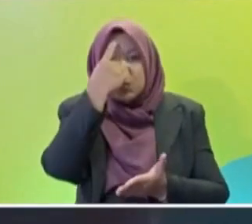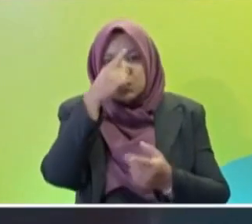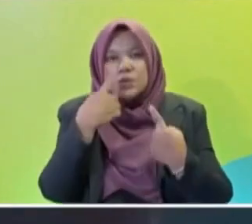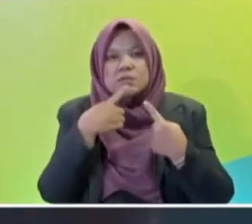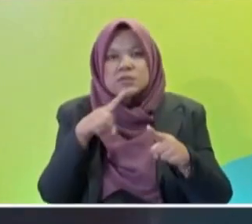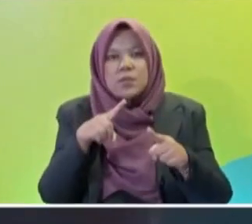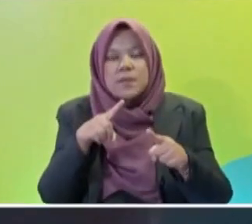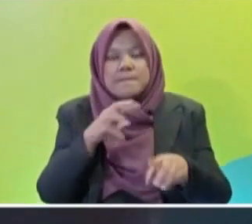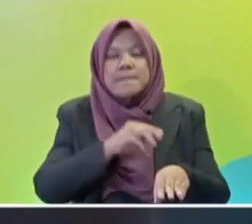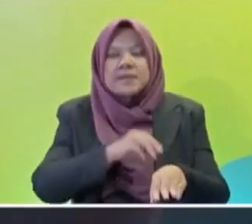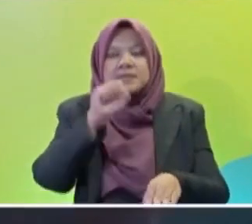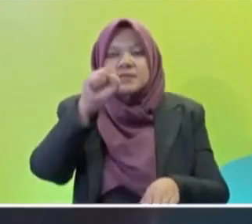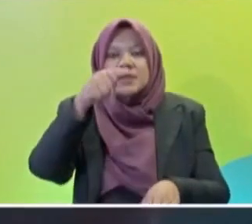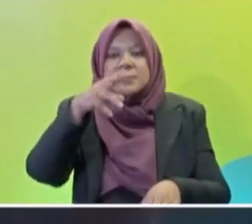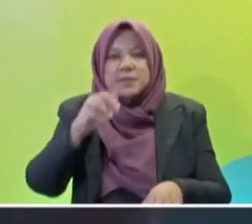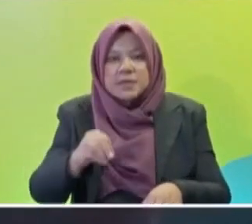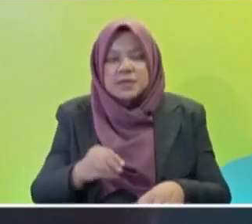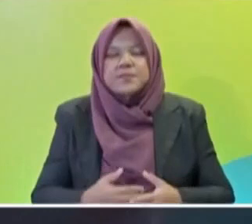nanti Insyaallah